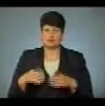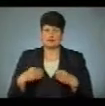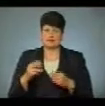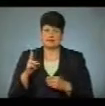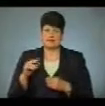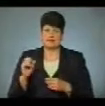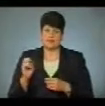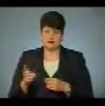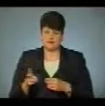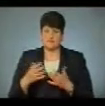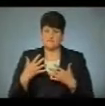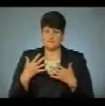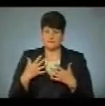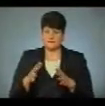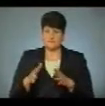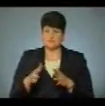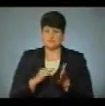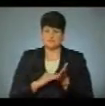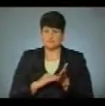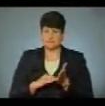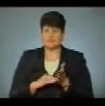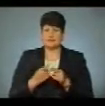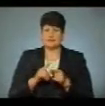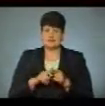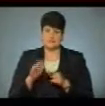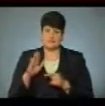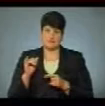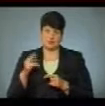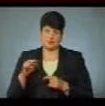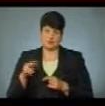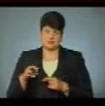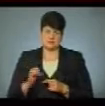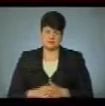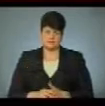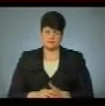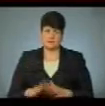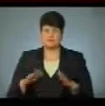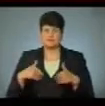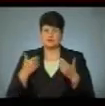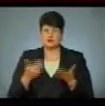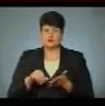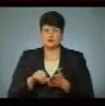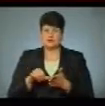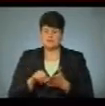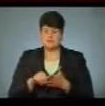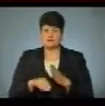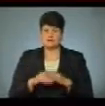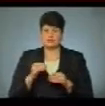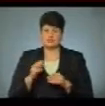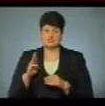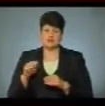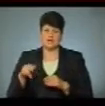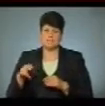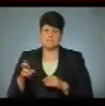знову ж таки, вже зазначеними цими вихідними відомостями. Ми звернулися до представників виборчих штабів